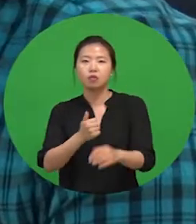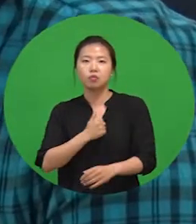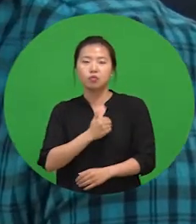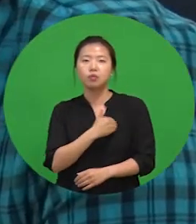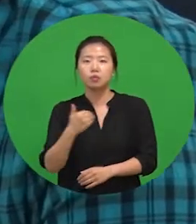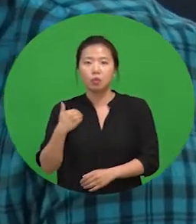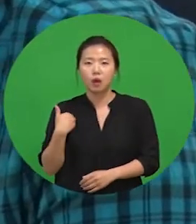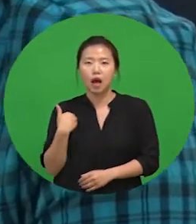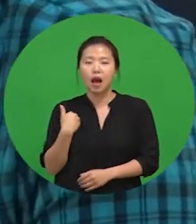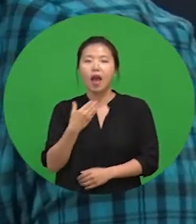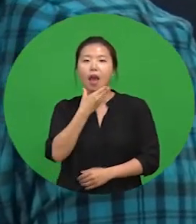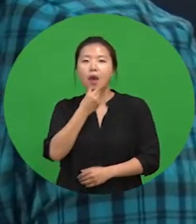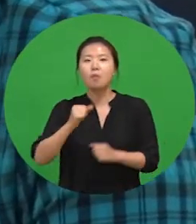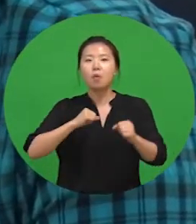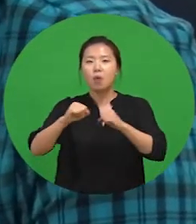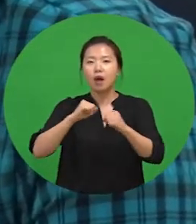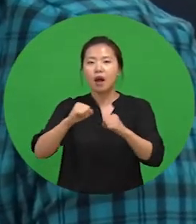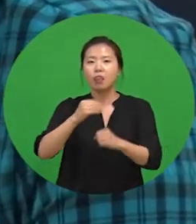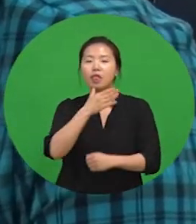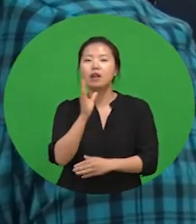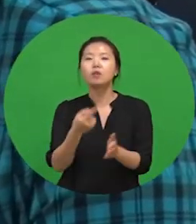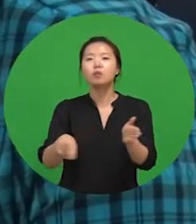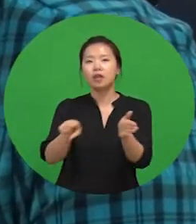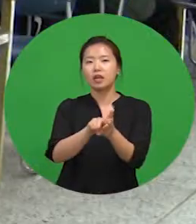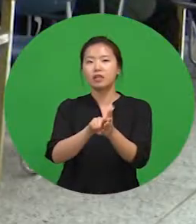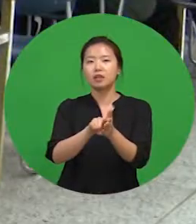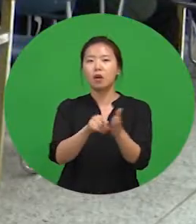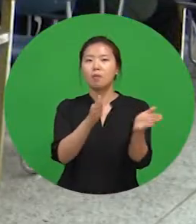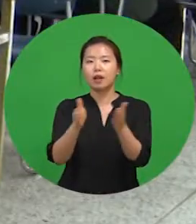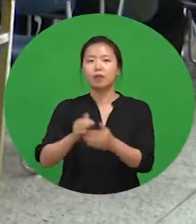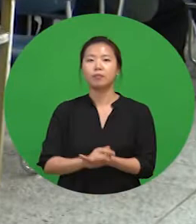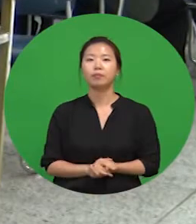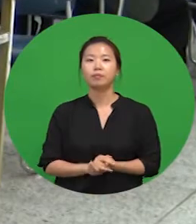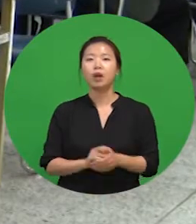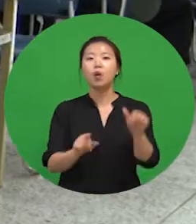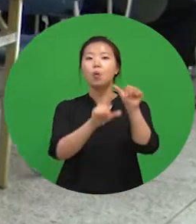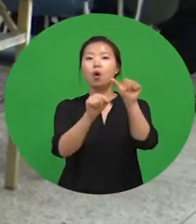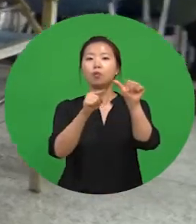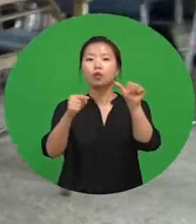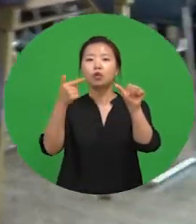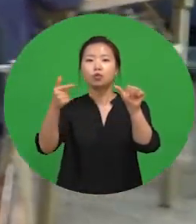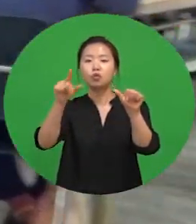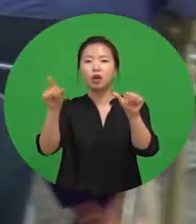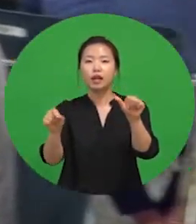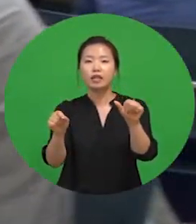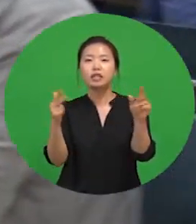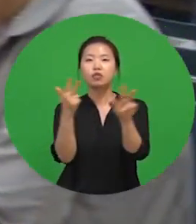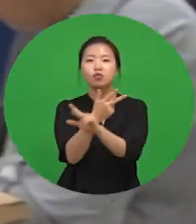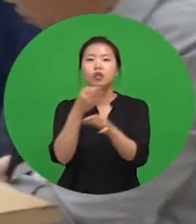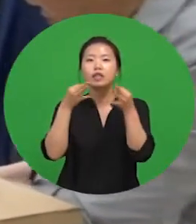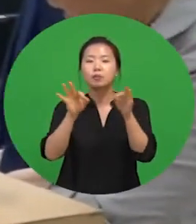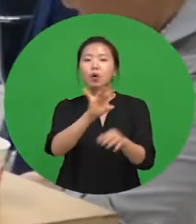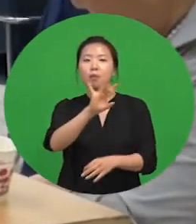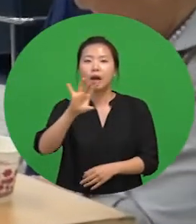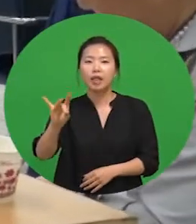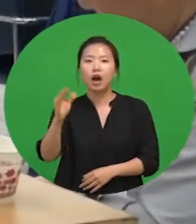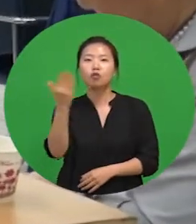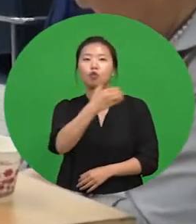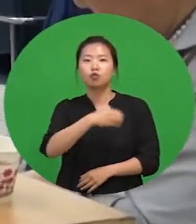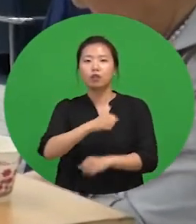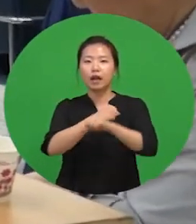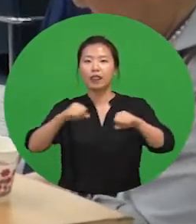노후 생활 영위를 위해 마련됐는데요. 5월부터 6월까지 매주 금요일마다 구청